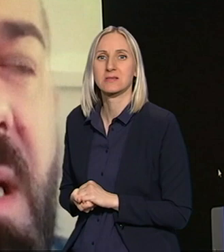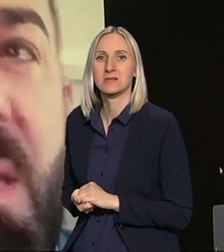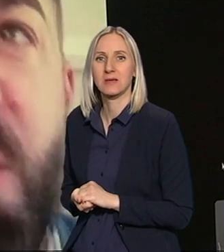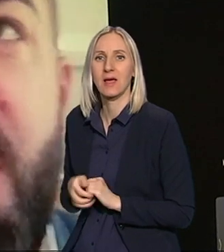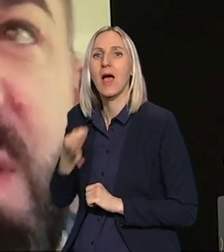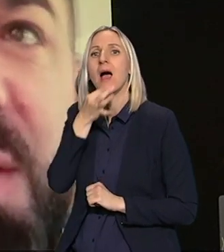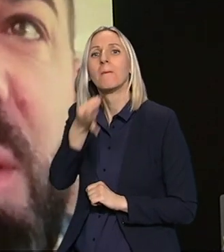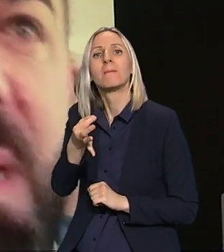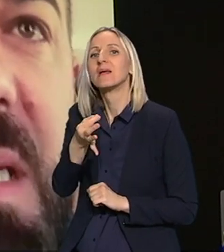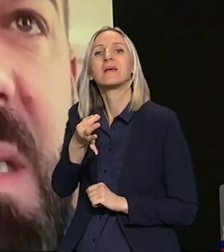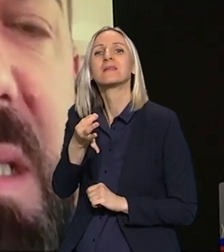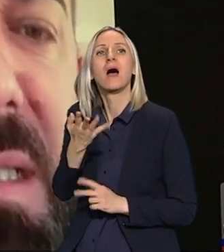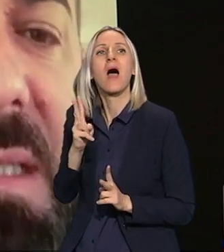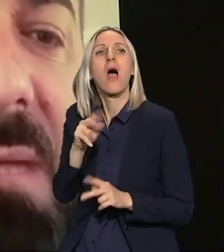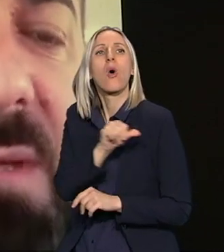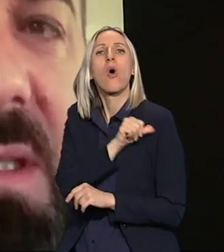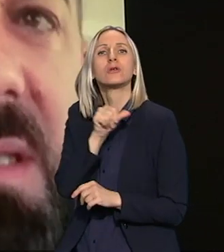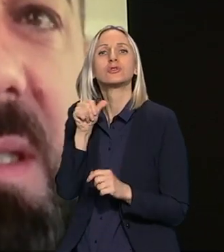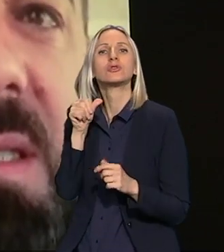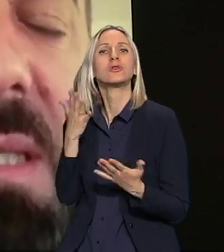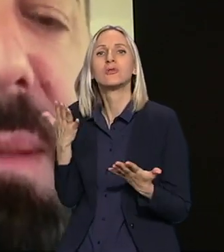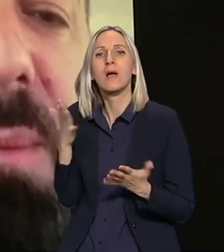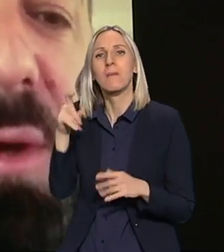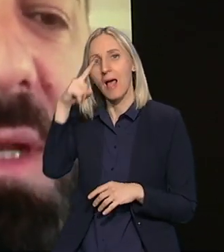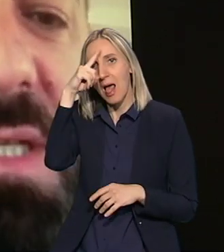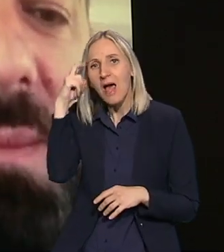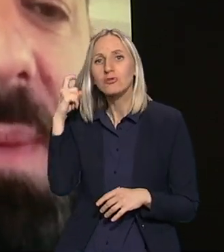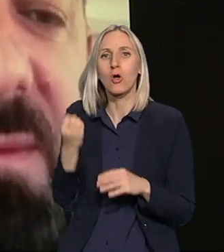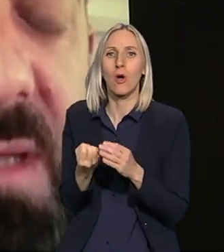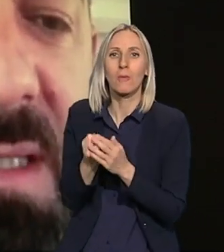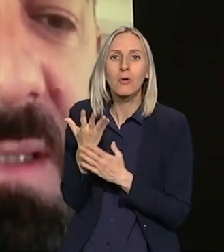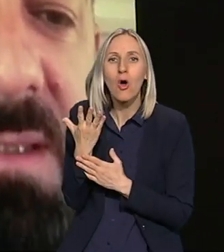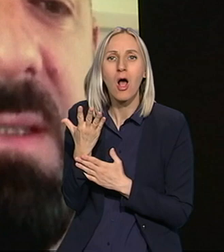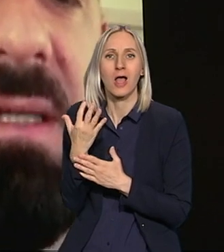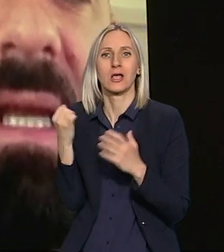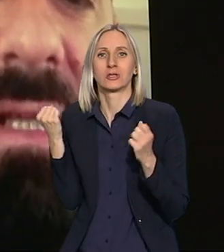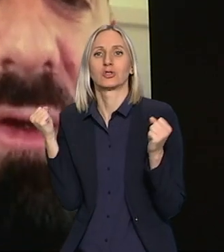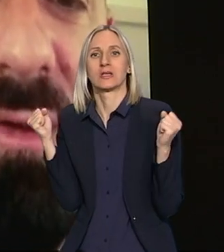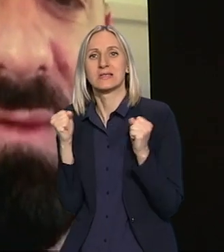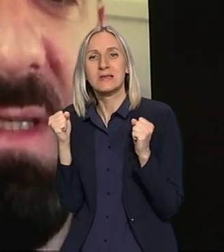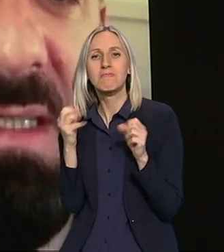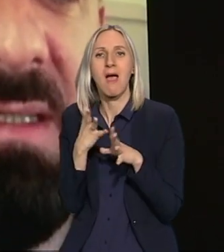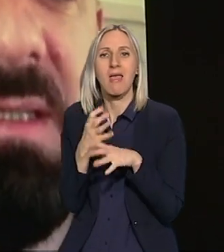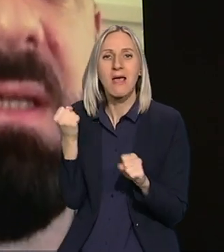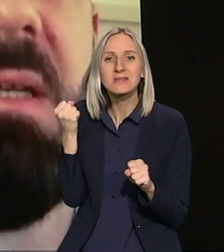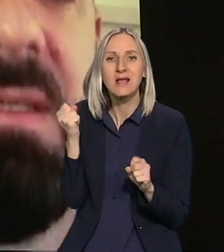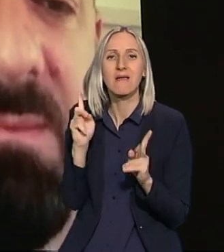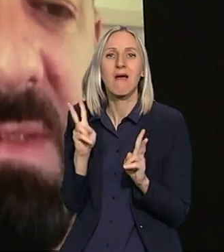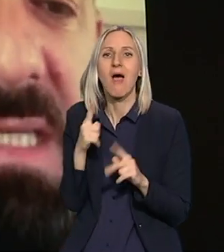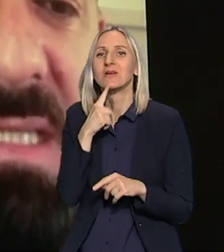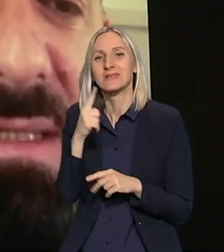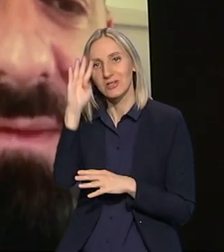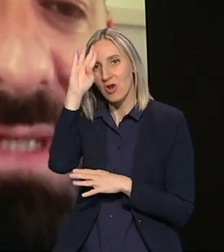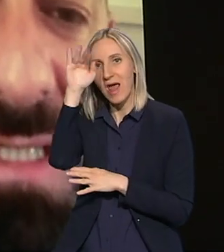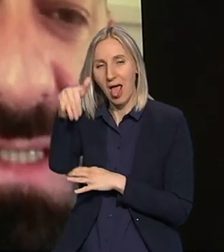Znači, rekli smo godišnja doba ili stinak sve iskit, imamo proleće, fran ver, leto ver,